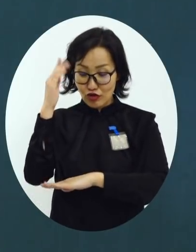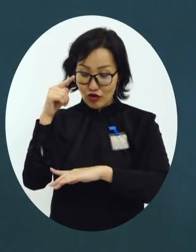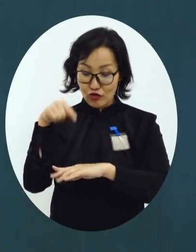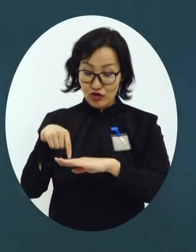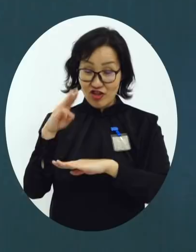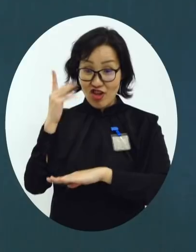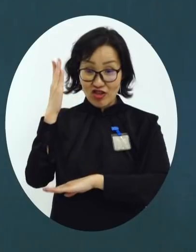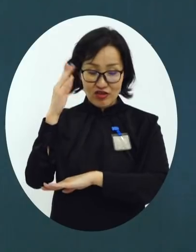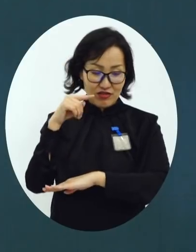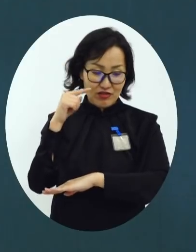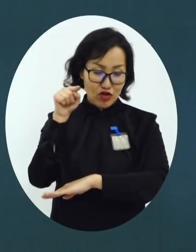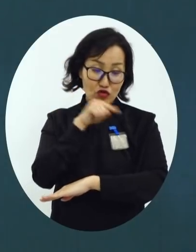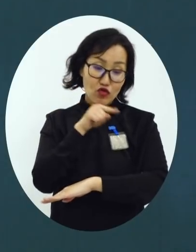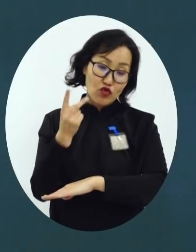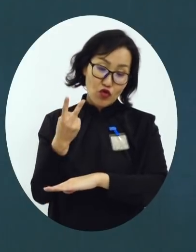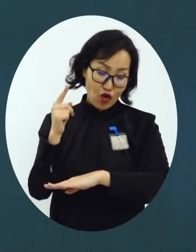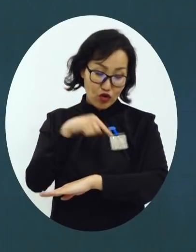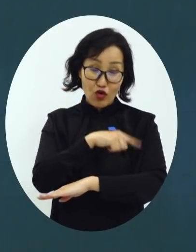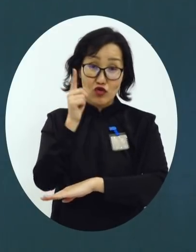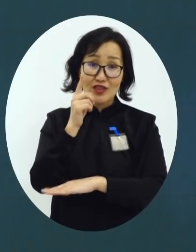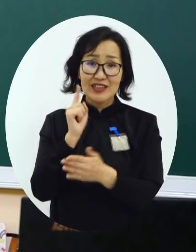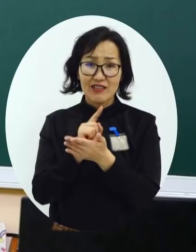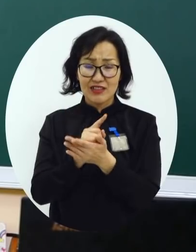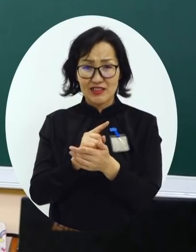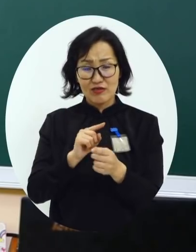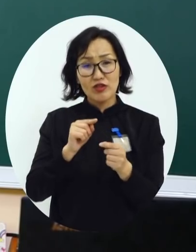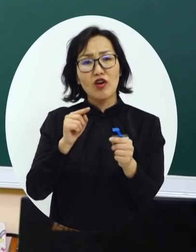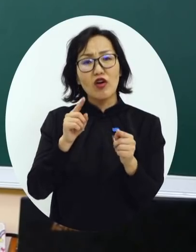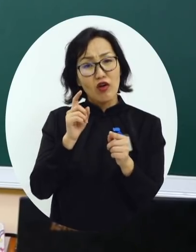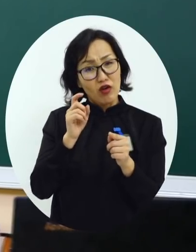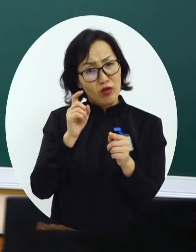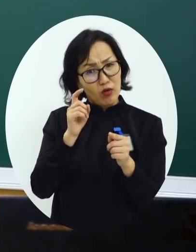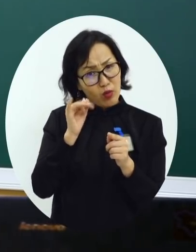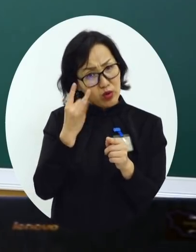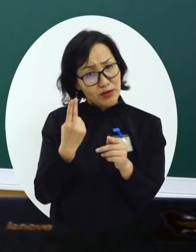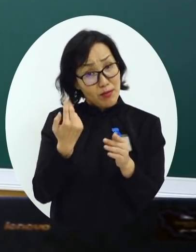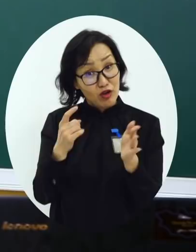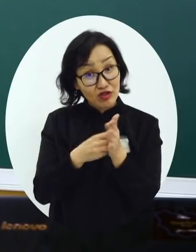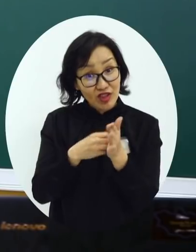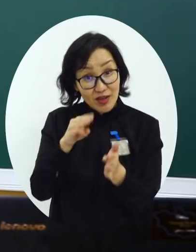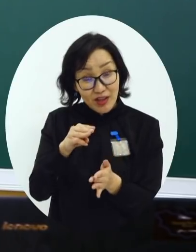нь тэгш байвал нөгөө хоёр өнцөг нь заавал ямар байх ёстой байна уу? Хурц байх нь шүү.